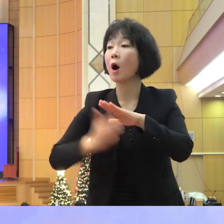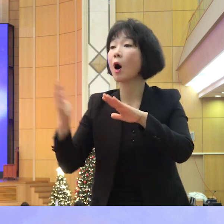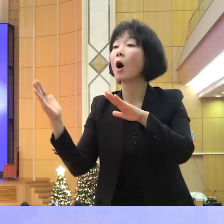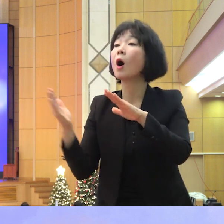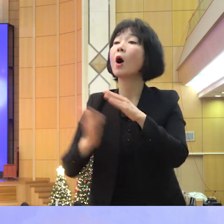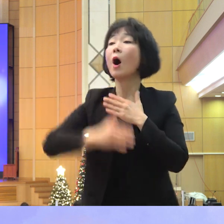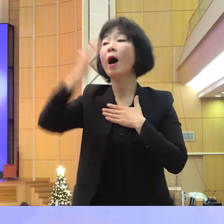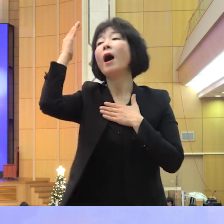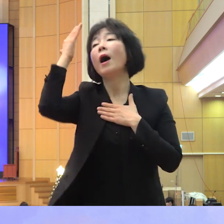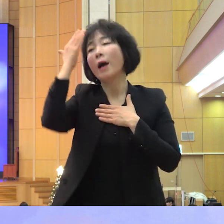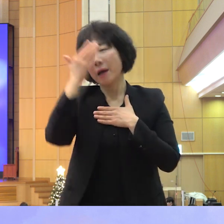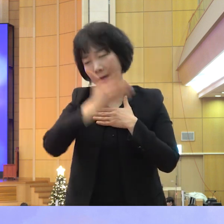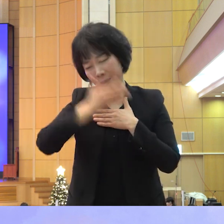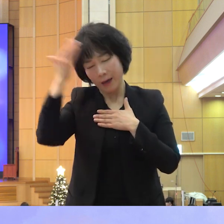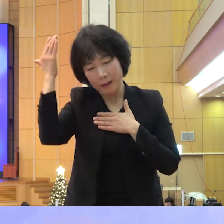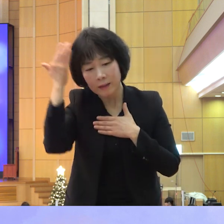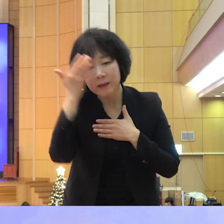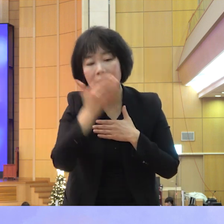비워서